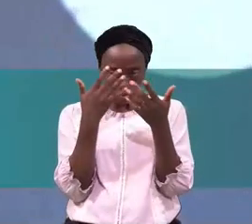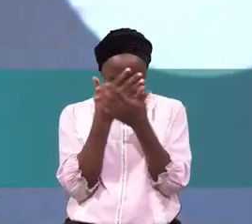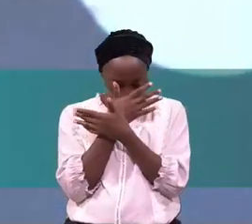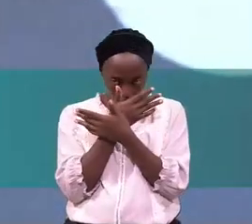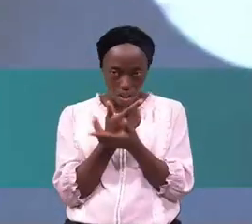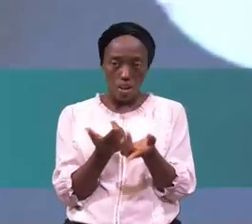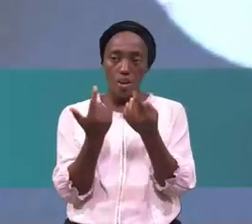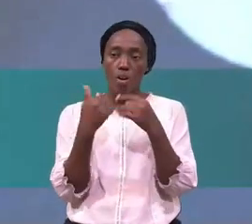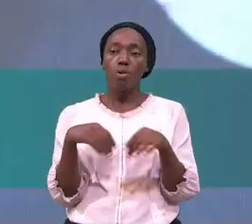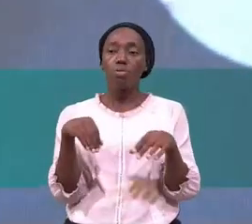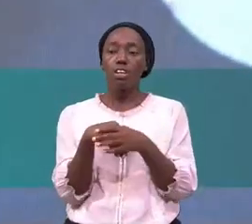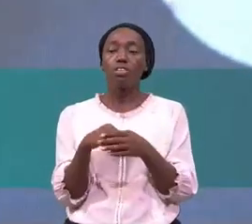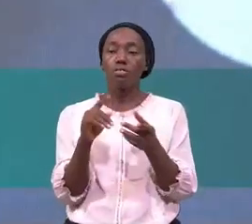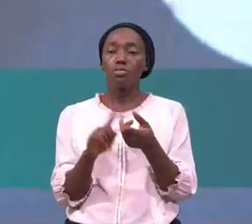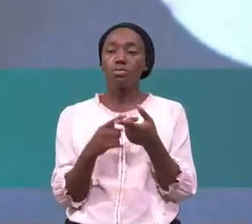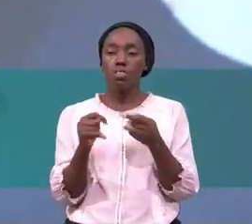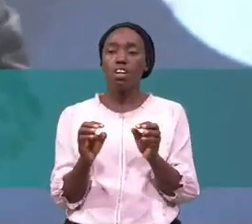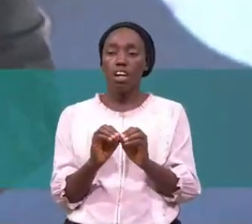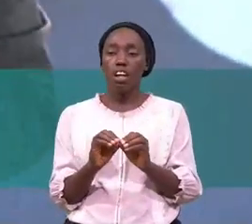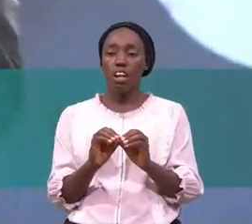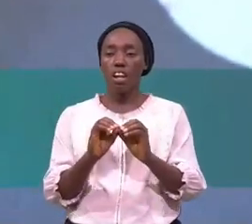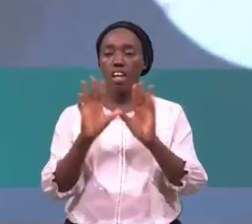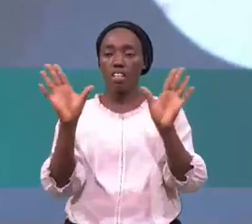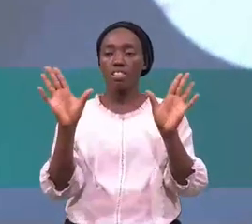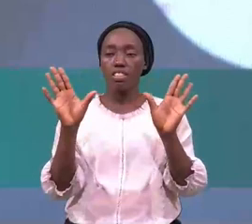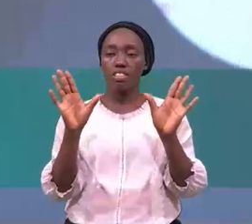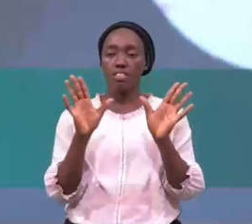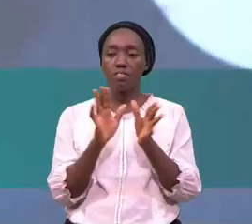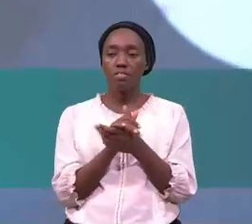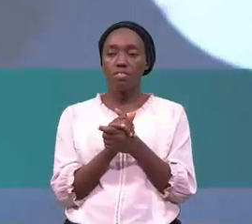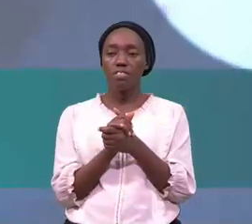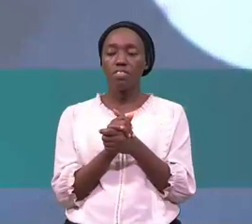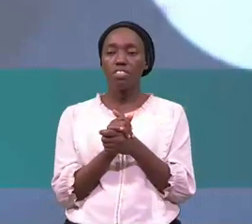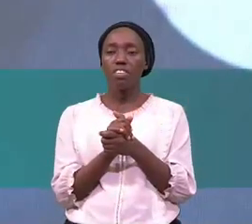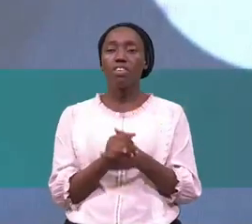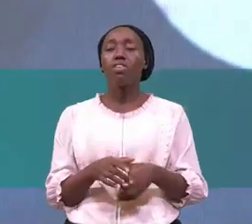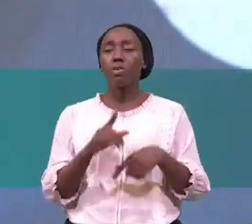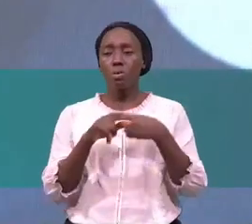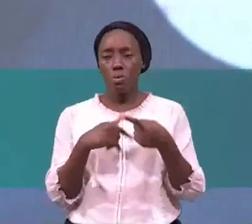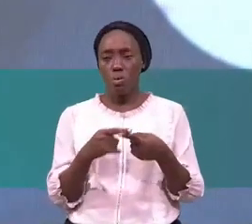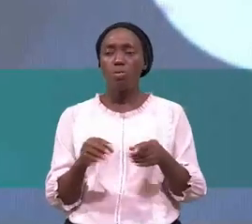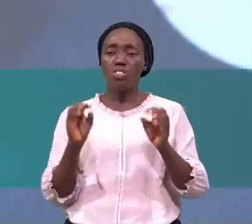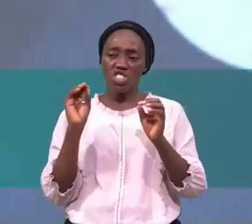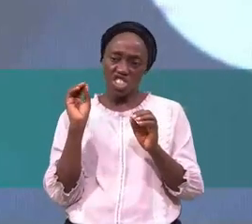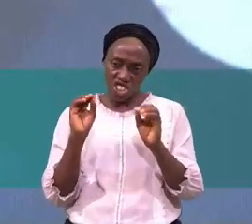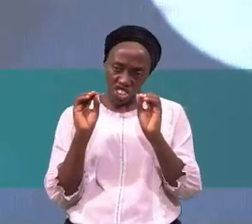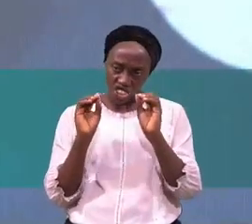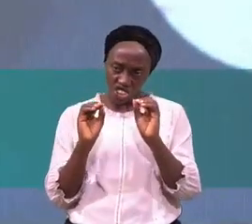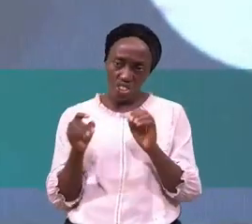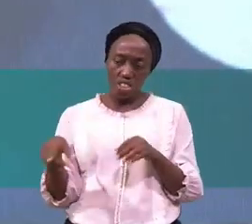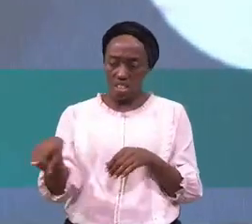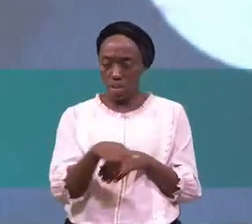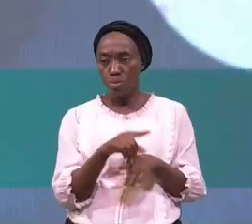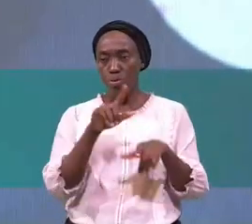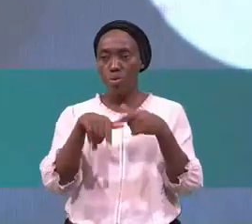Ils avaient donné la parole pour qu'ils se détournent des ténèbres pour venir à la lumière. Il dit, allez enseigner, allez leur